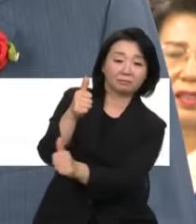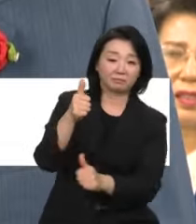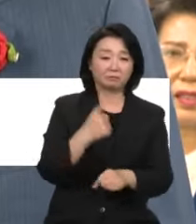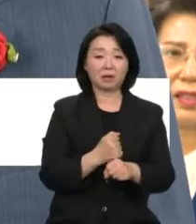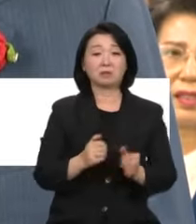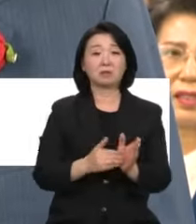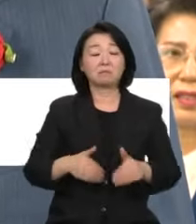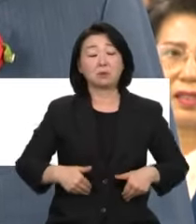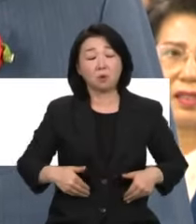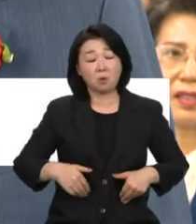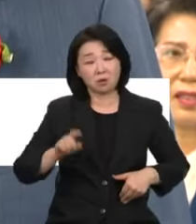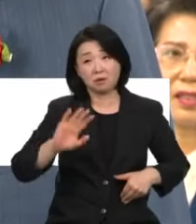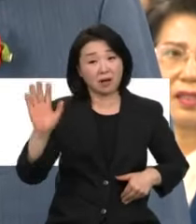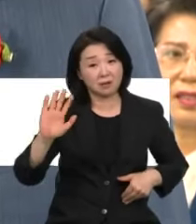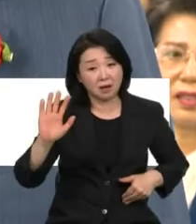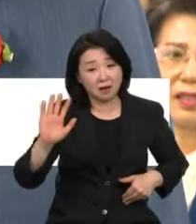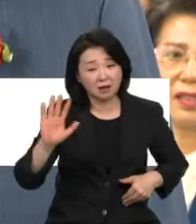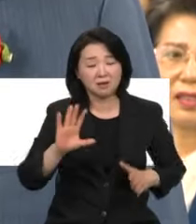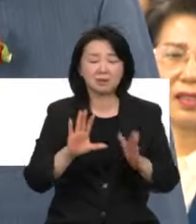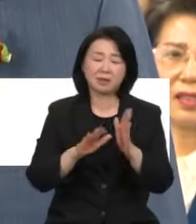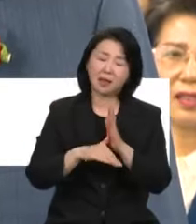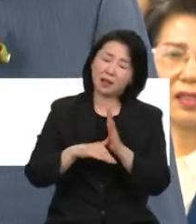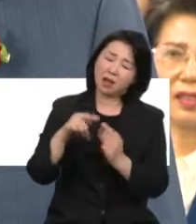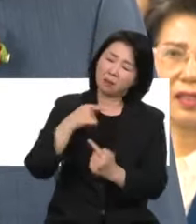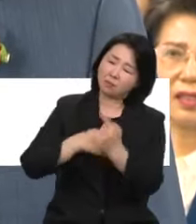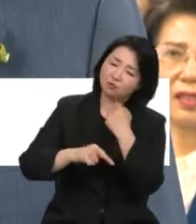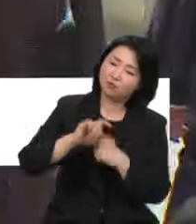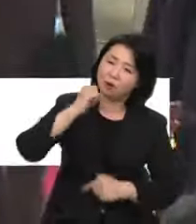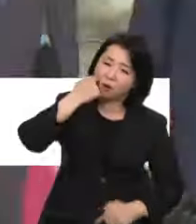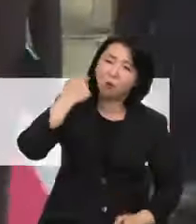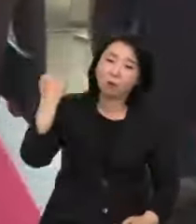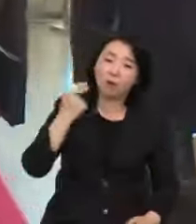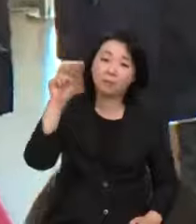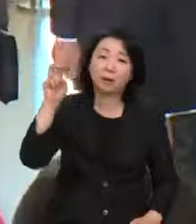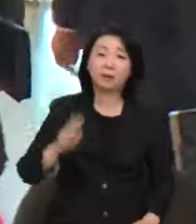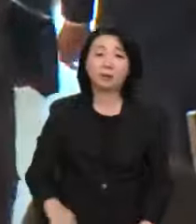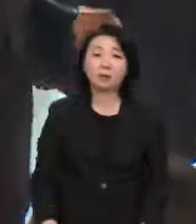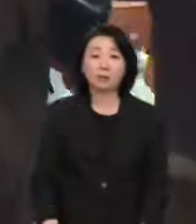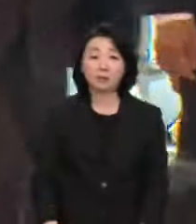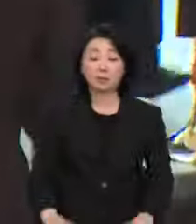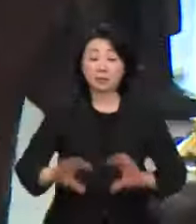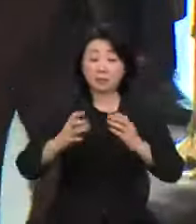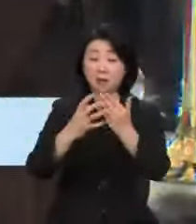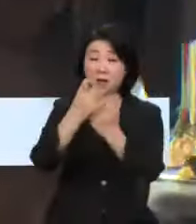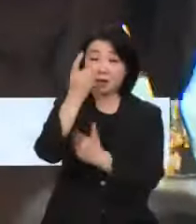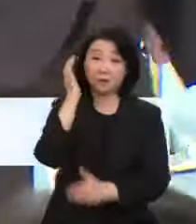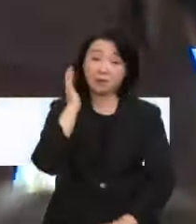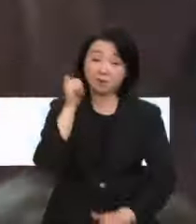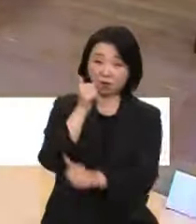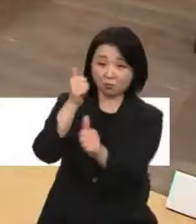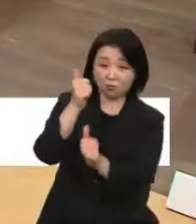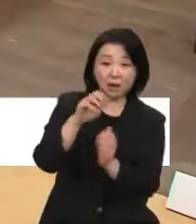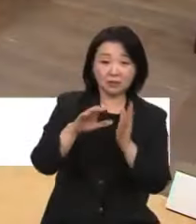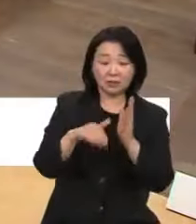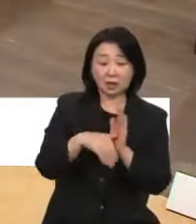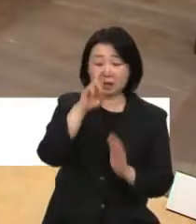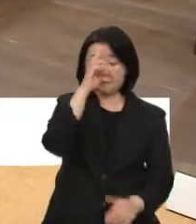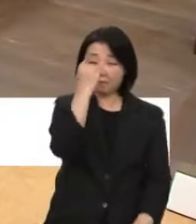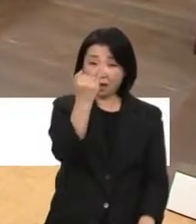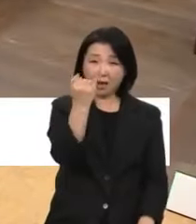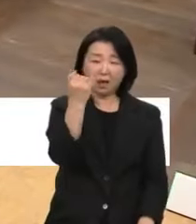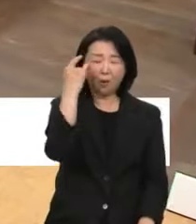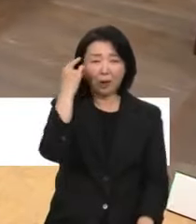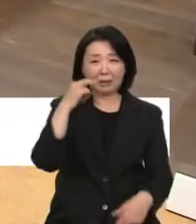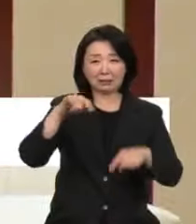아니면은 저는 어려워진다 그렇게 보고 있습니다. 거국 내각은 박근혜 전 대통령 등 역대 대통령의